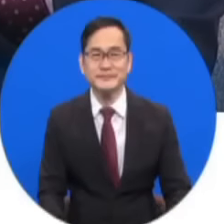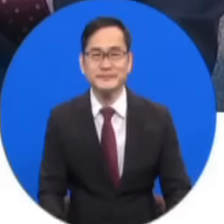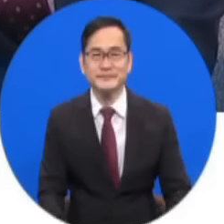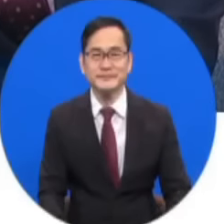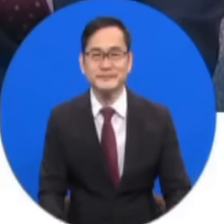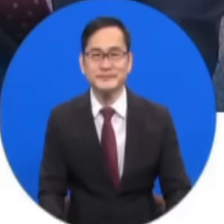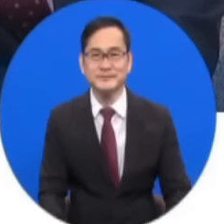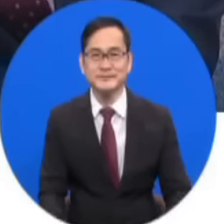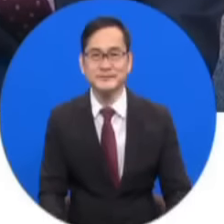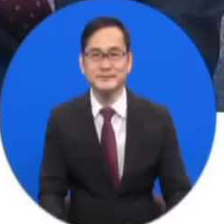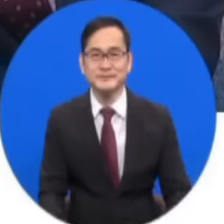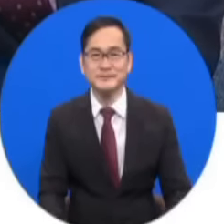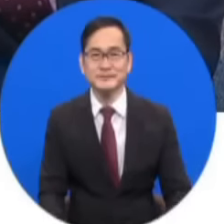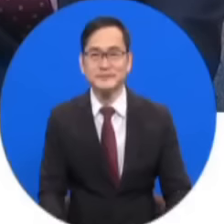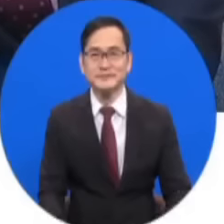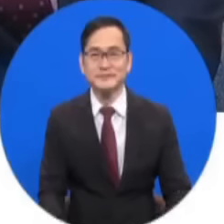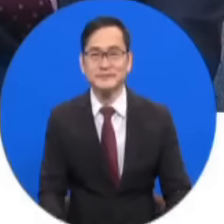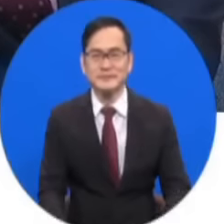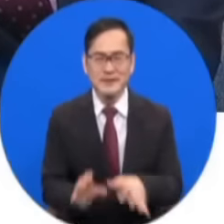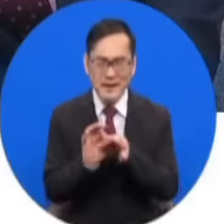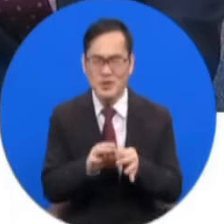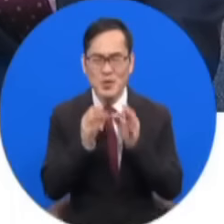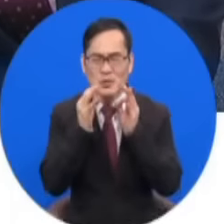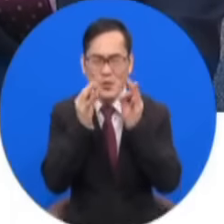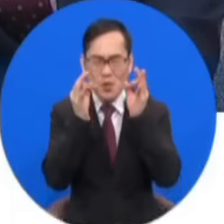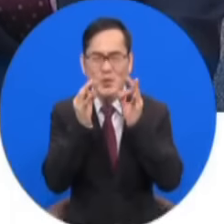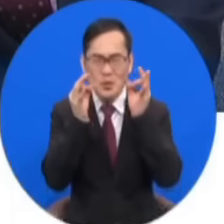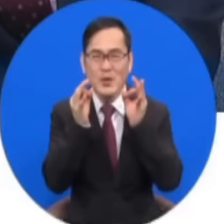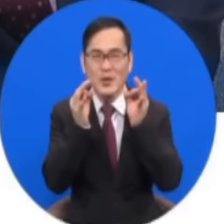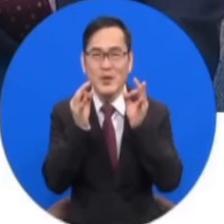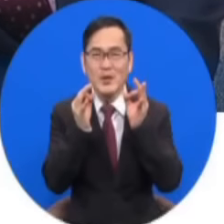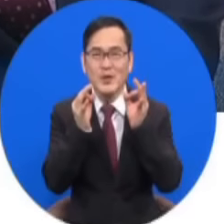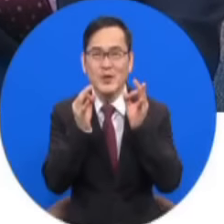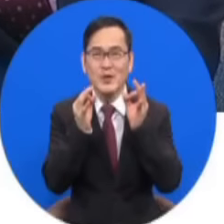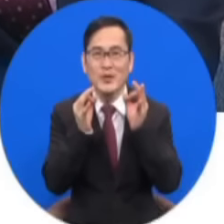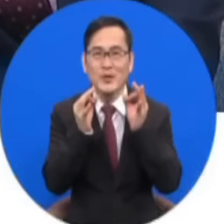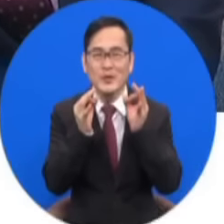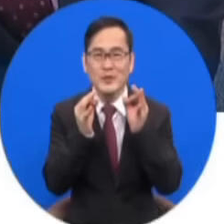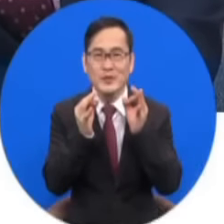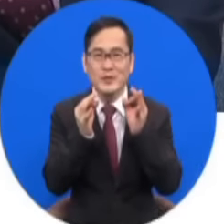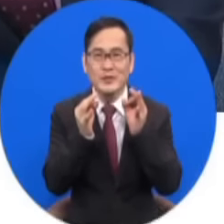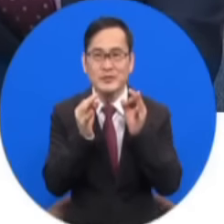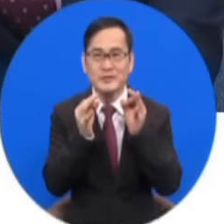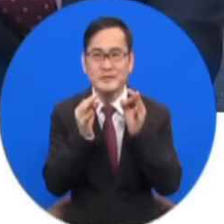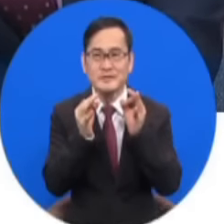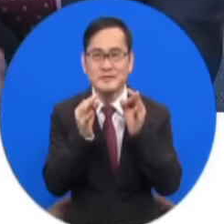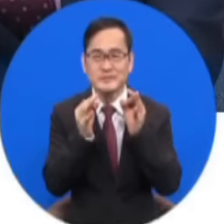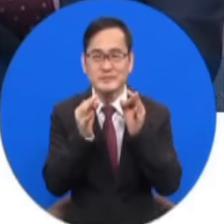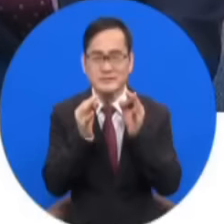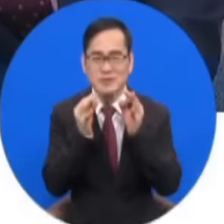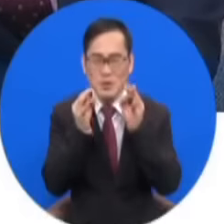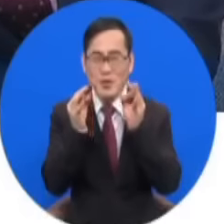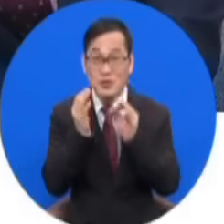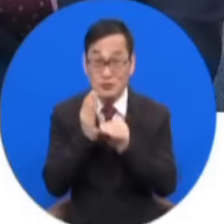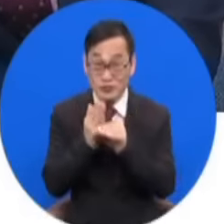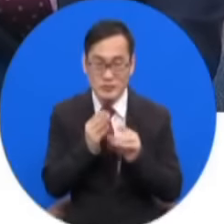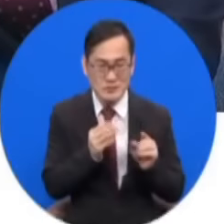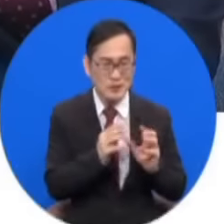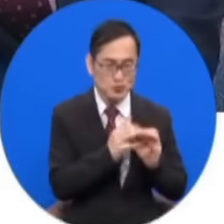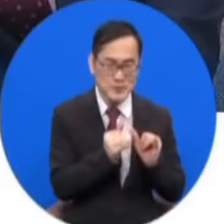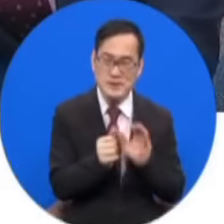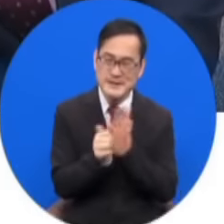말고 부단히 노력하고 또 국가 또 국민도 정보기관에 대해서 전폭적으로 신뢰하고 그 지원을